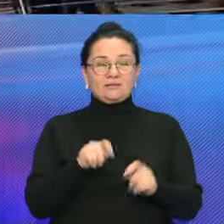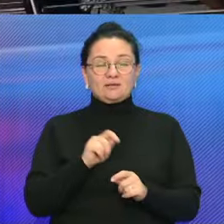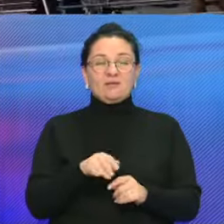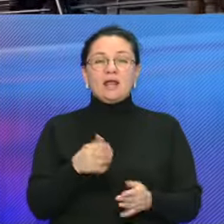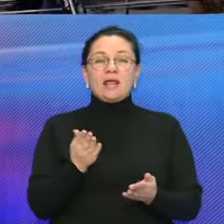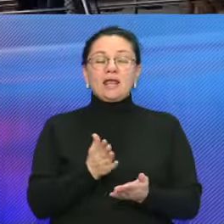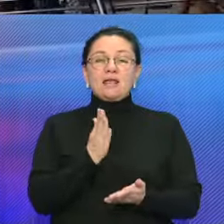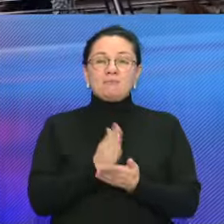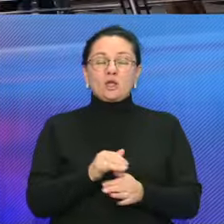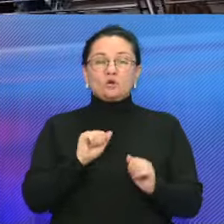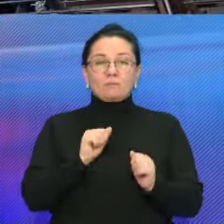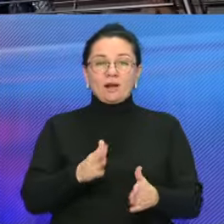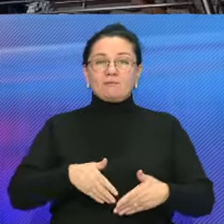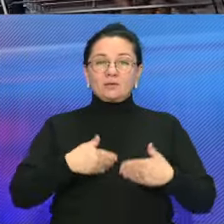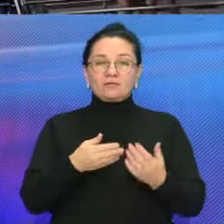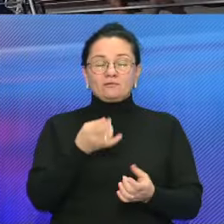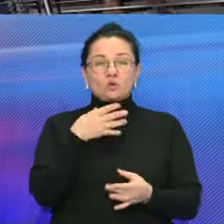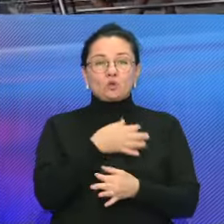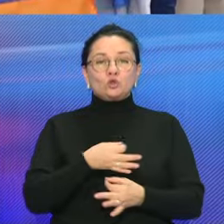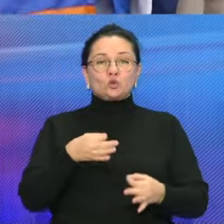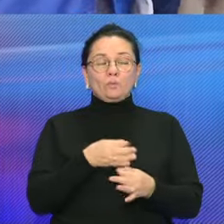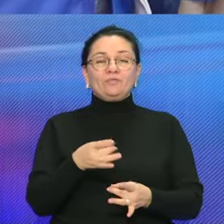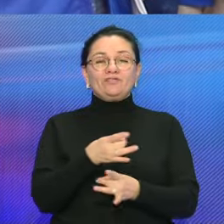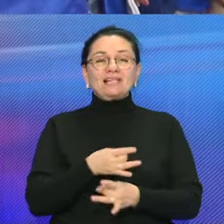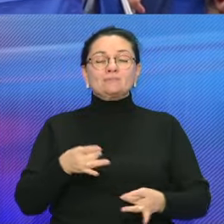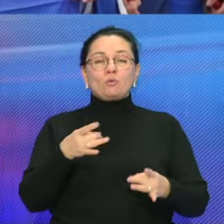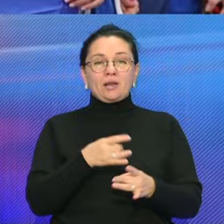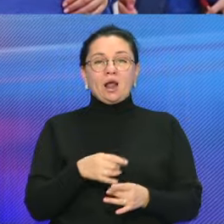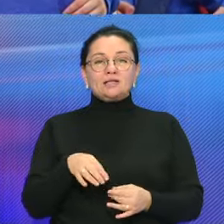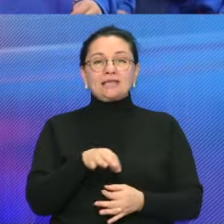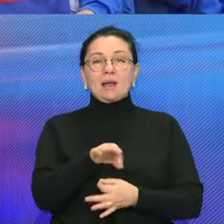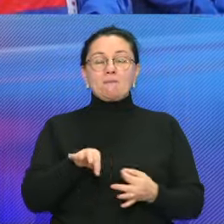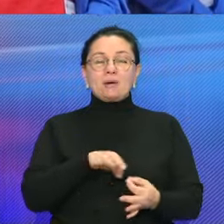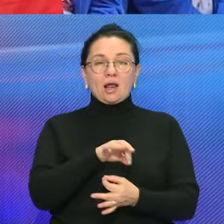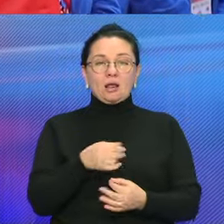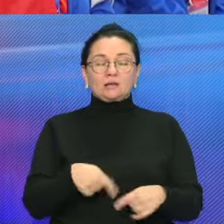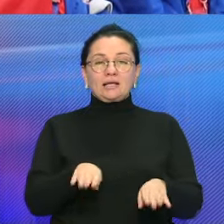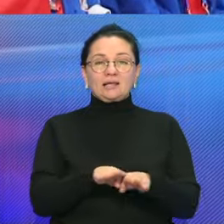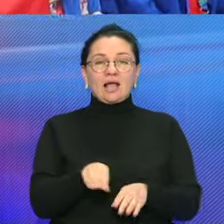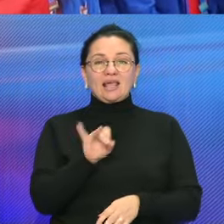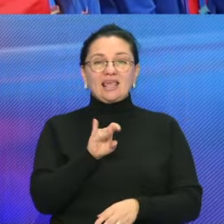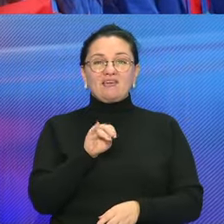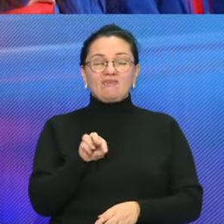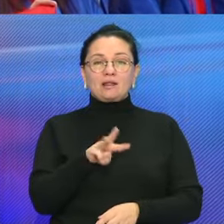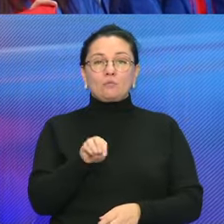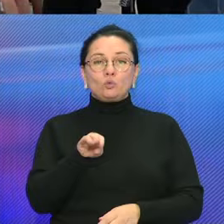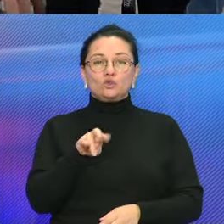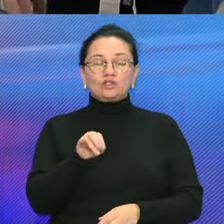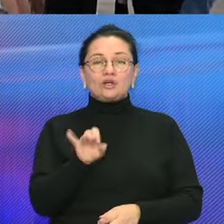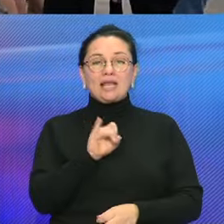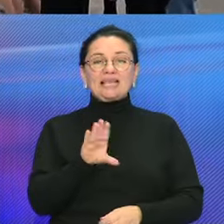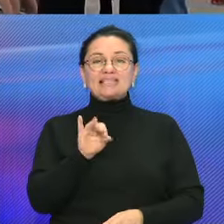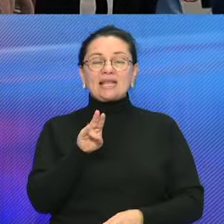права прадстаўляць Гродзенскую вобласць у рэспубліканскіх патрыятычных праектах. Так, Іван Музычка з Ваўкавыска і